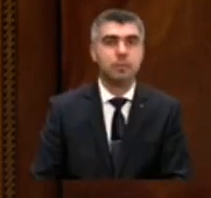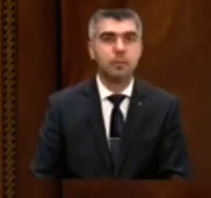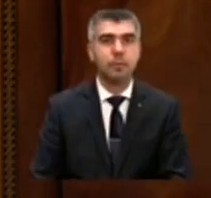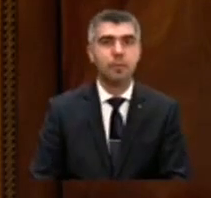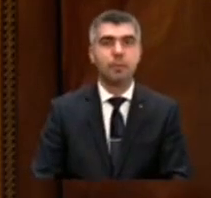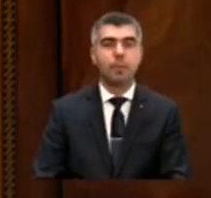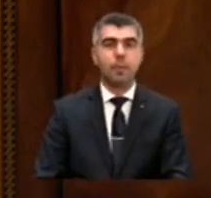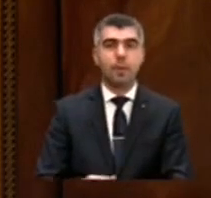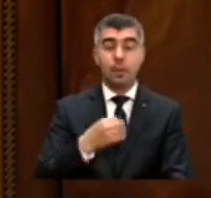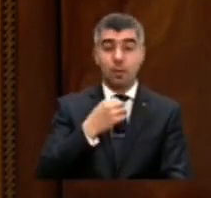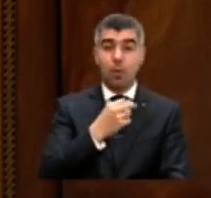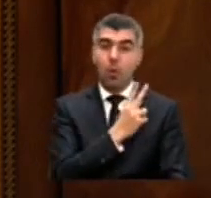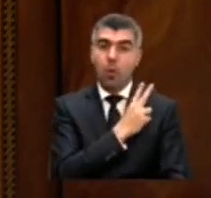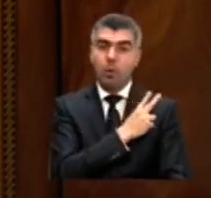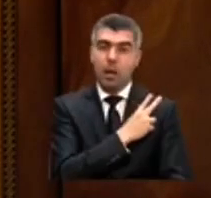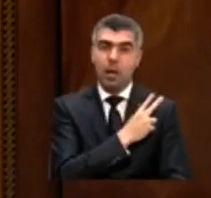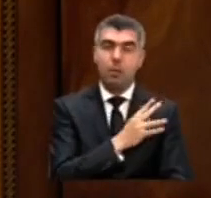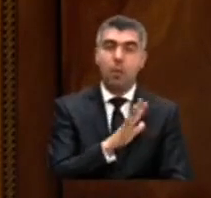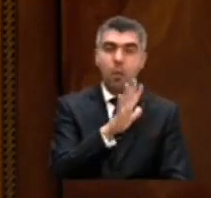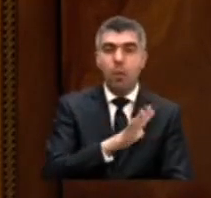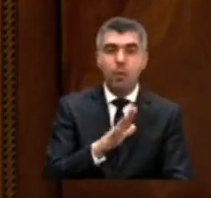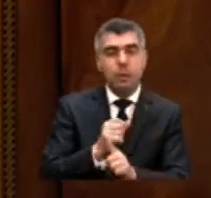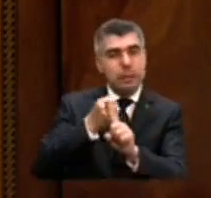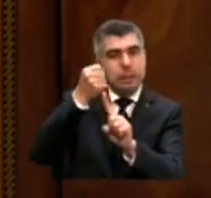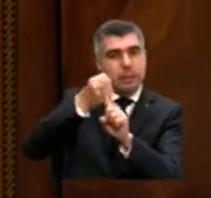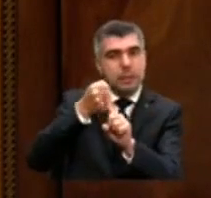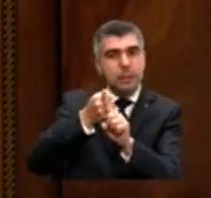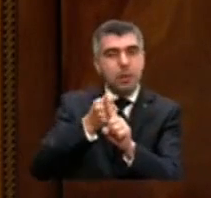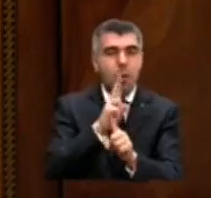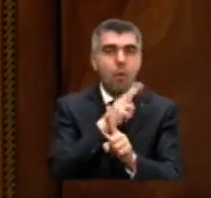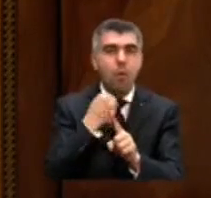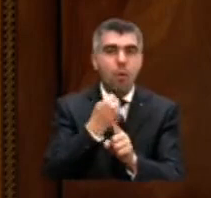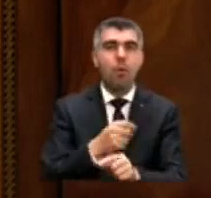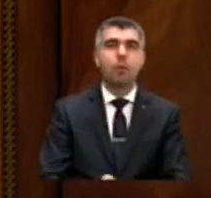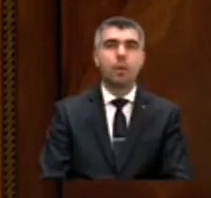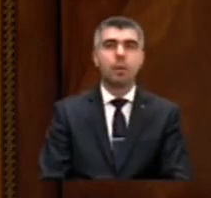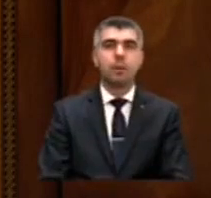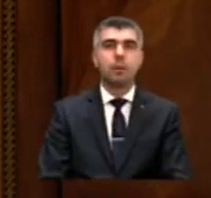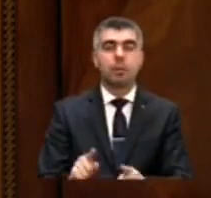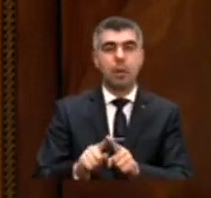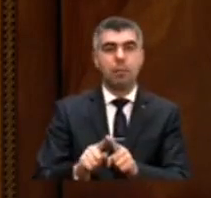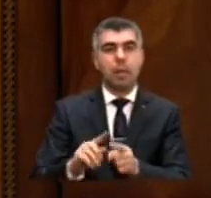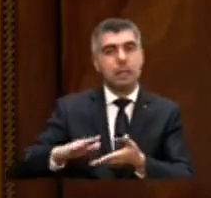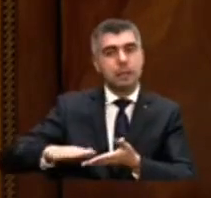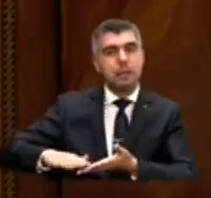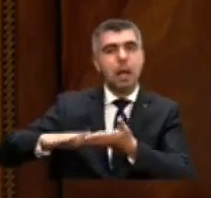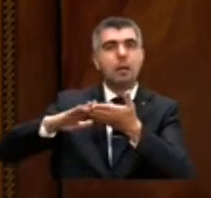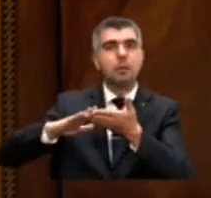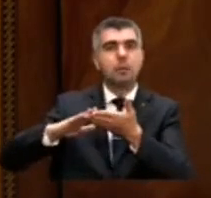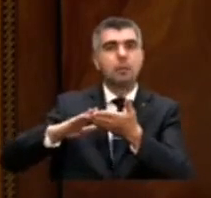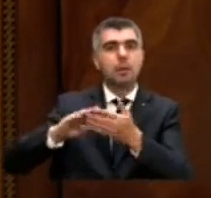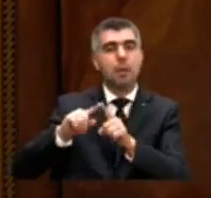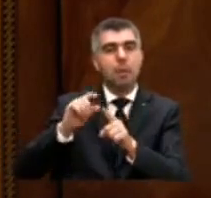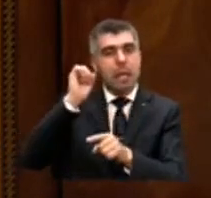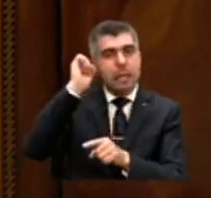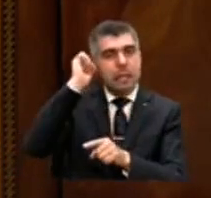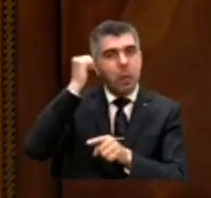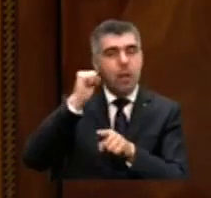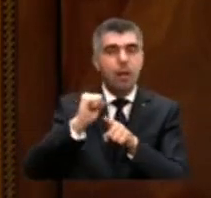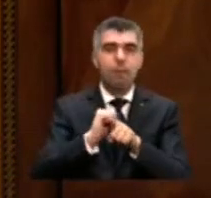كفاءة الأساتذة. ستشتغل الحكومة على خطة وطنية للرفع من القدرات التكوينية